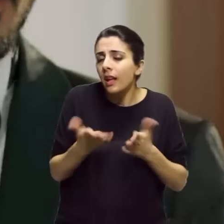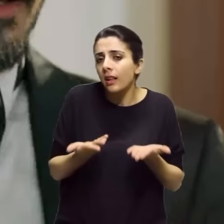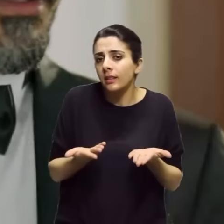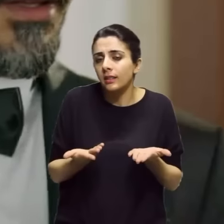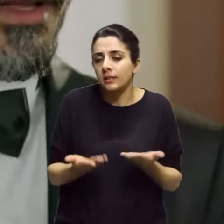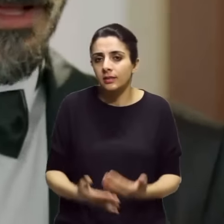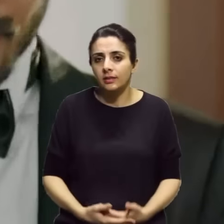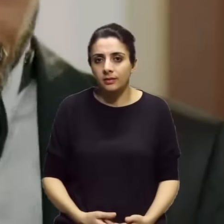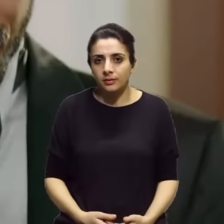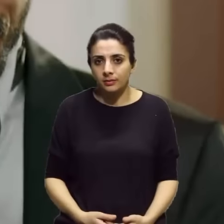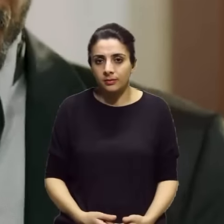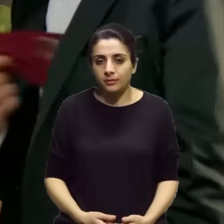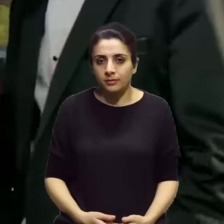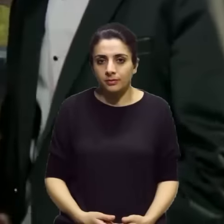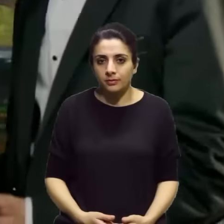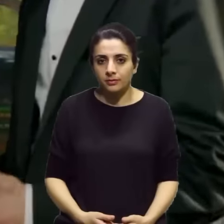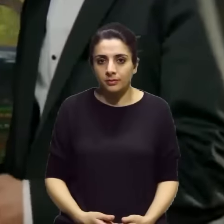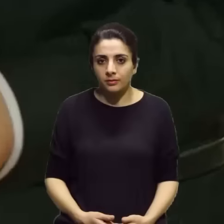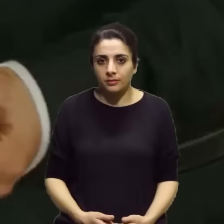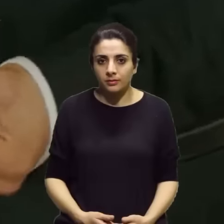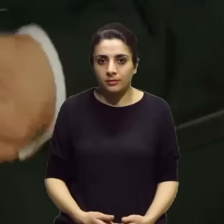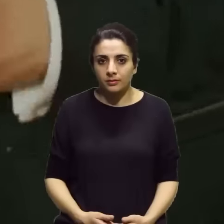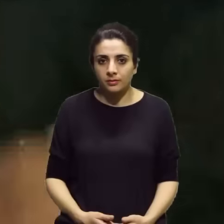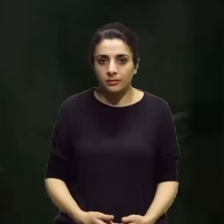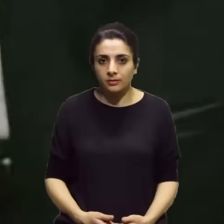ki? Cebinden Reyhan'ın eldivenini çıkardı.